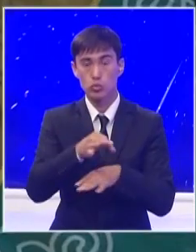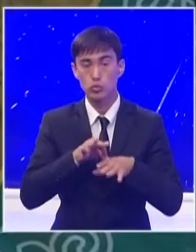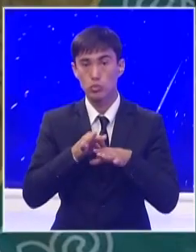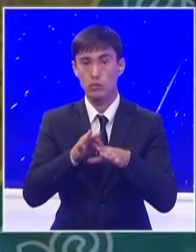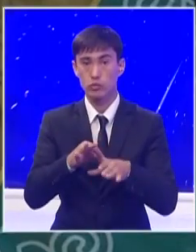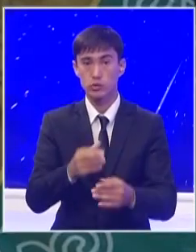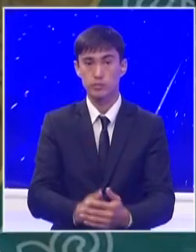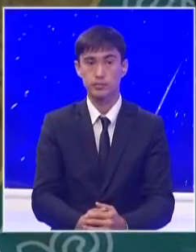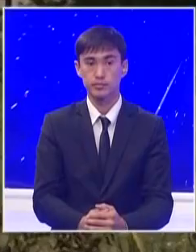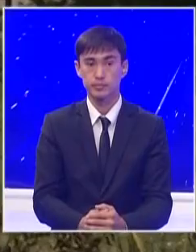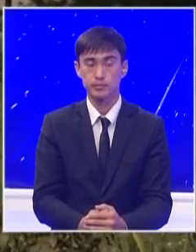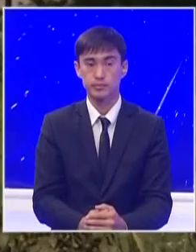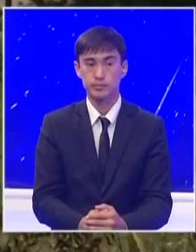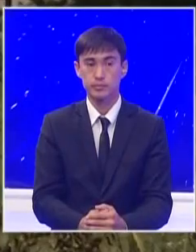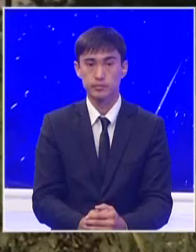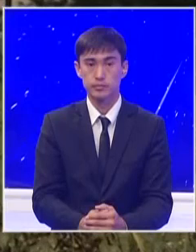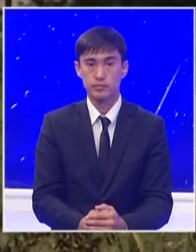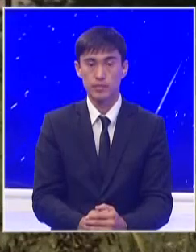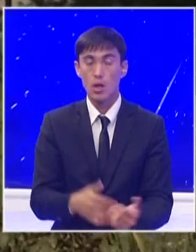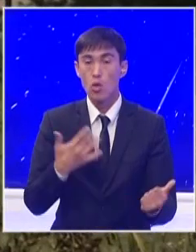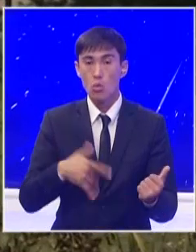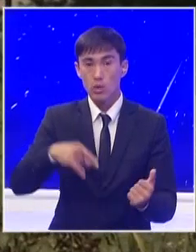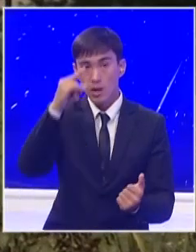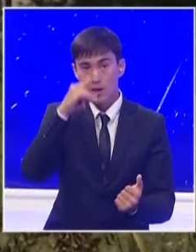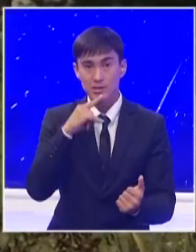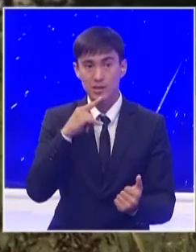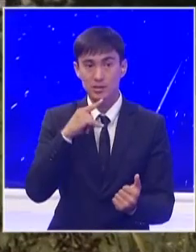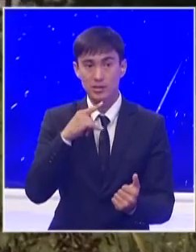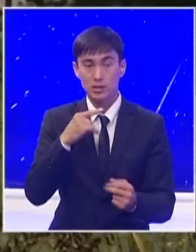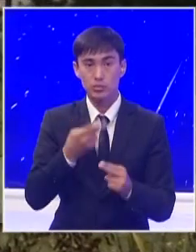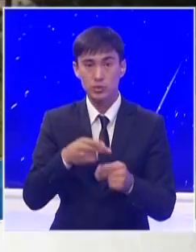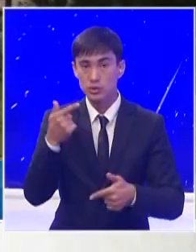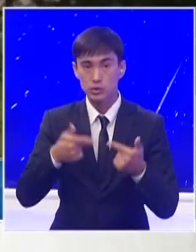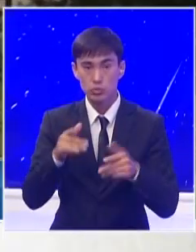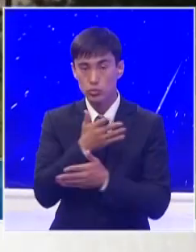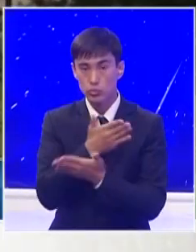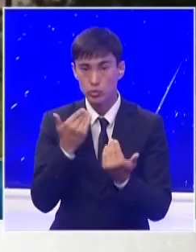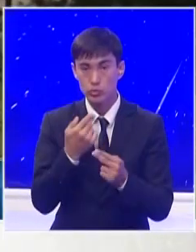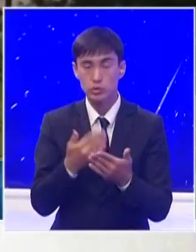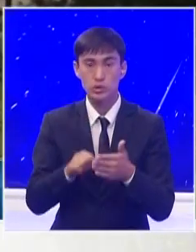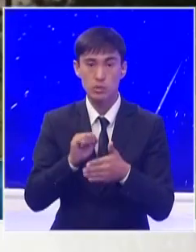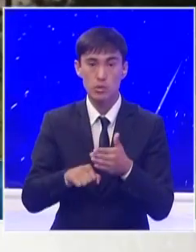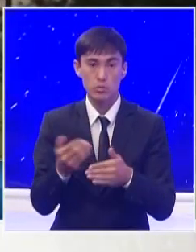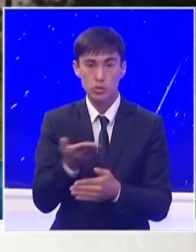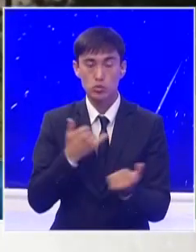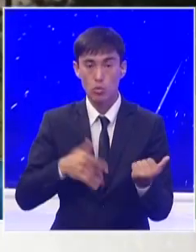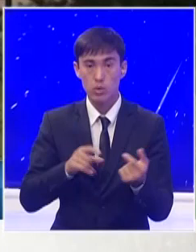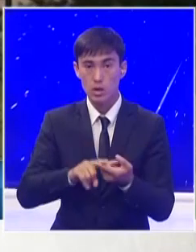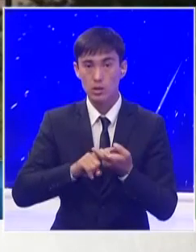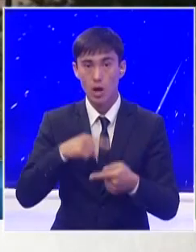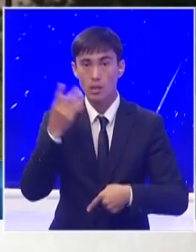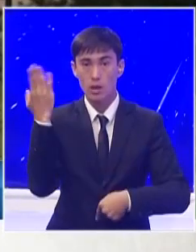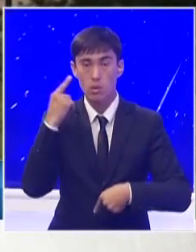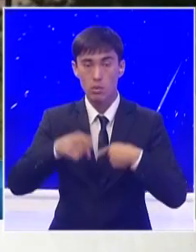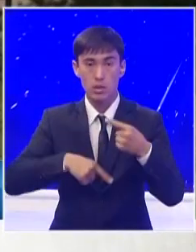аталып өтеді. Домбыра қазақтық екені ешкімнің таласы жоқ шығар. Себебі домбыра арқылы біздің